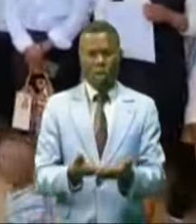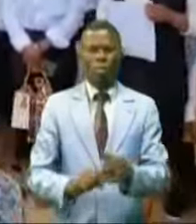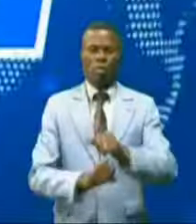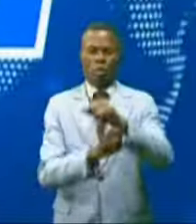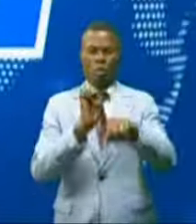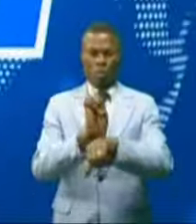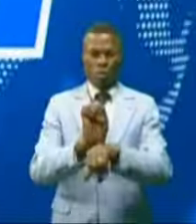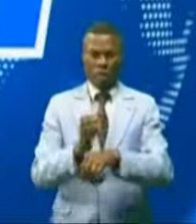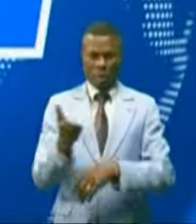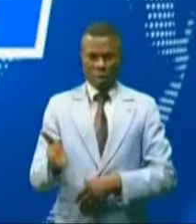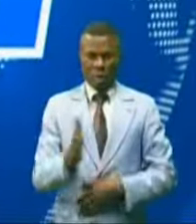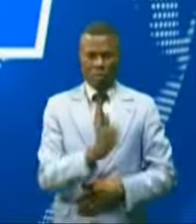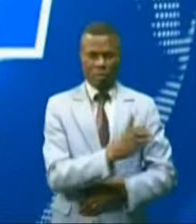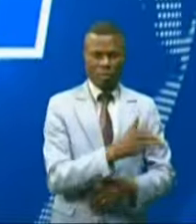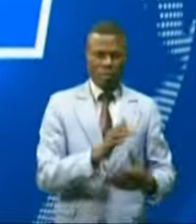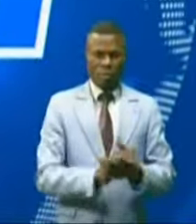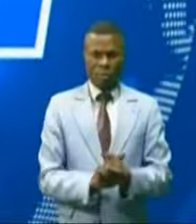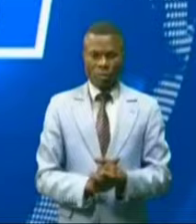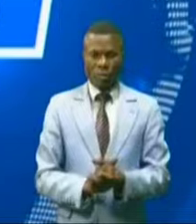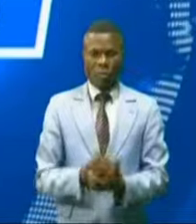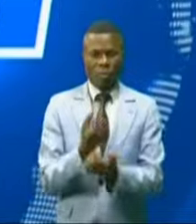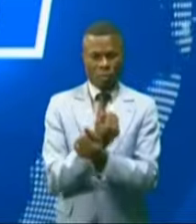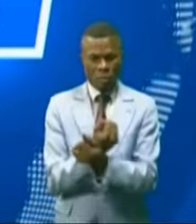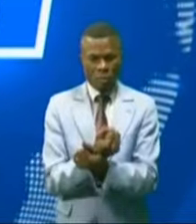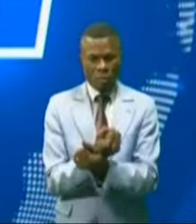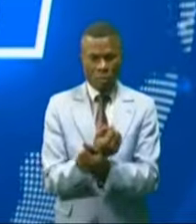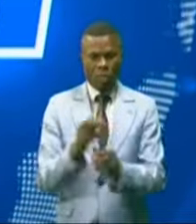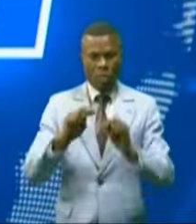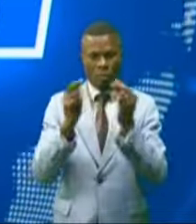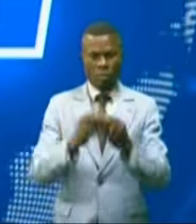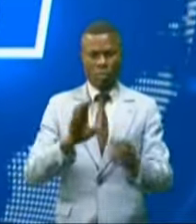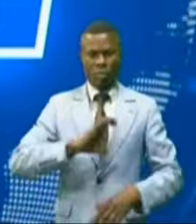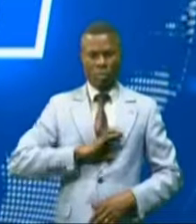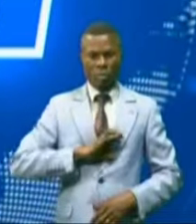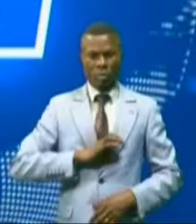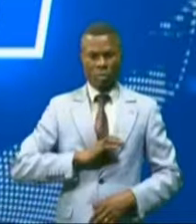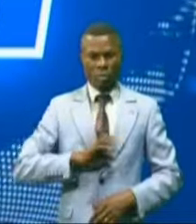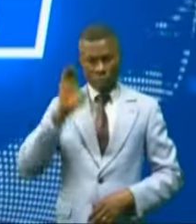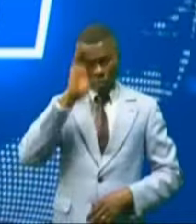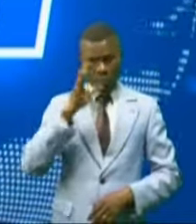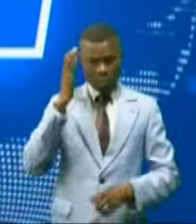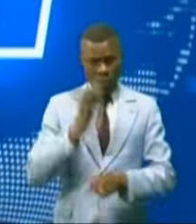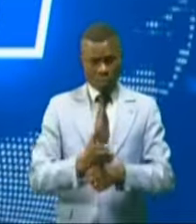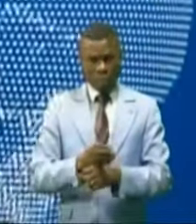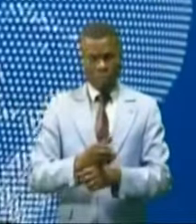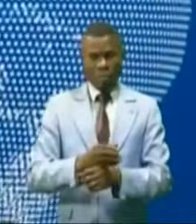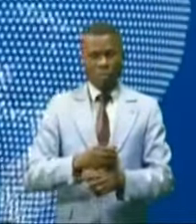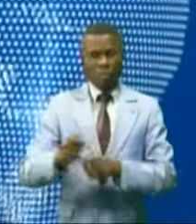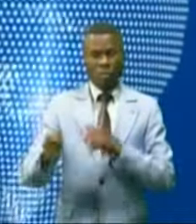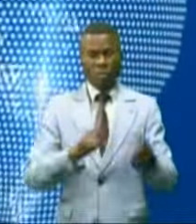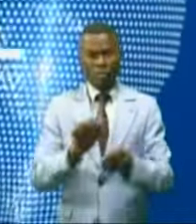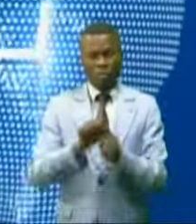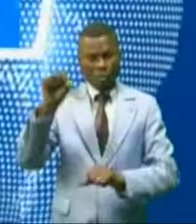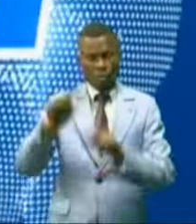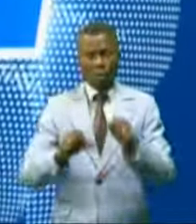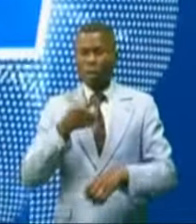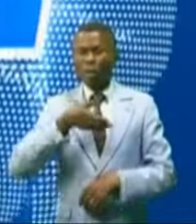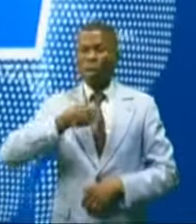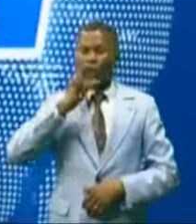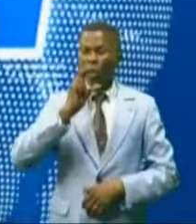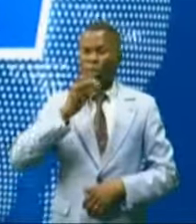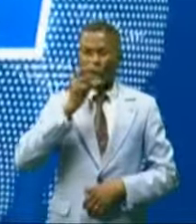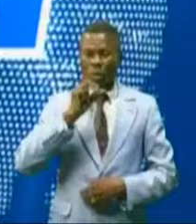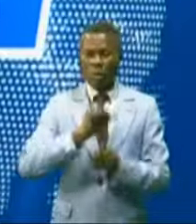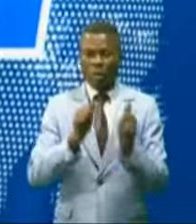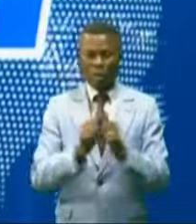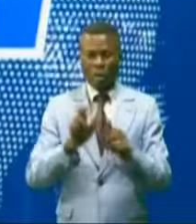Tshilombo. La discipline dans le rang de la police, la lutte contre le trafic des stupéfiants ainsi que